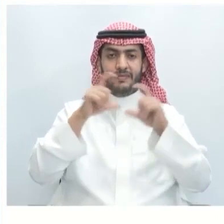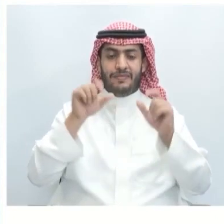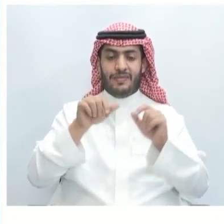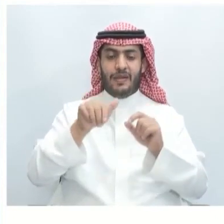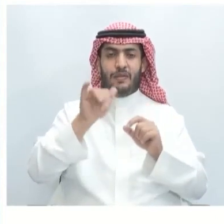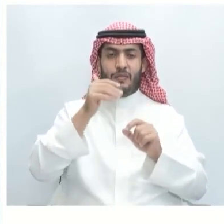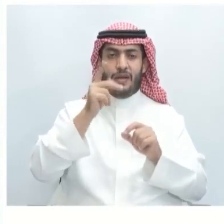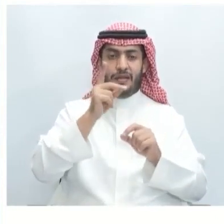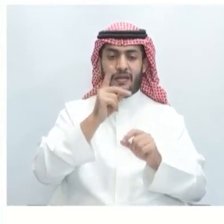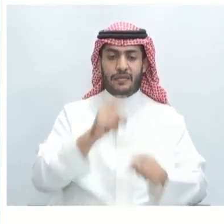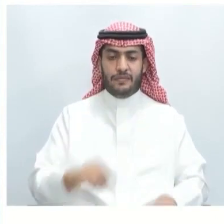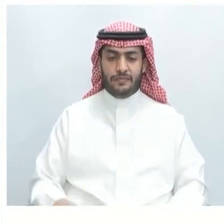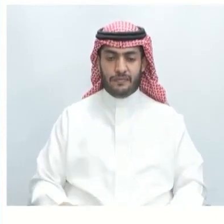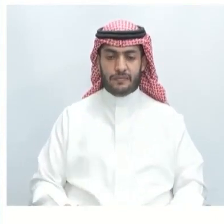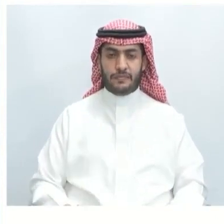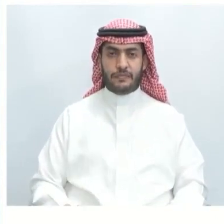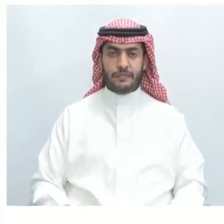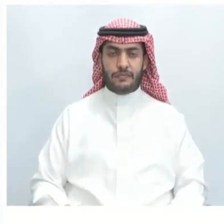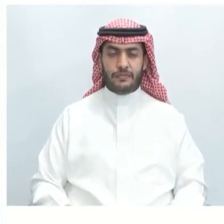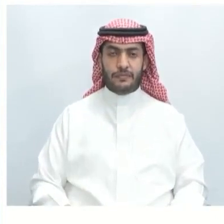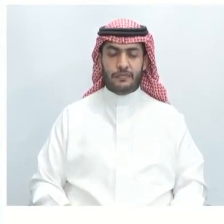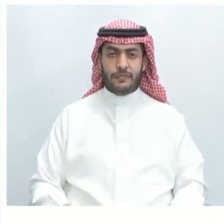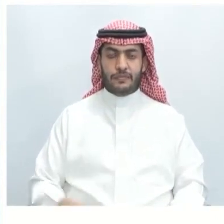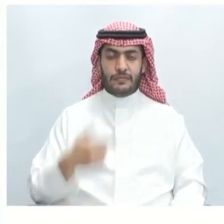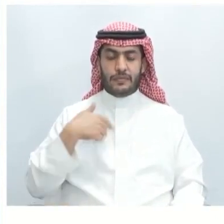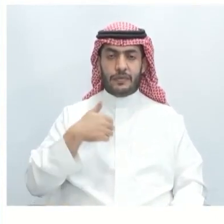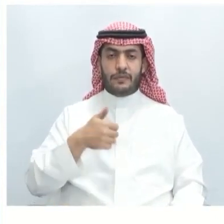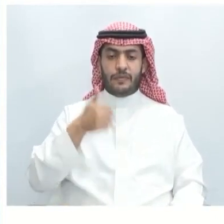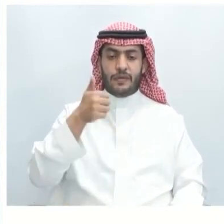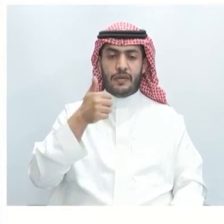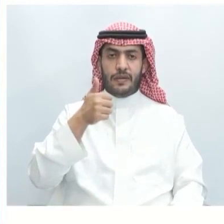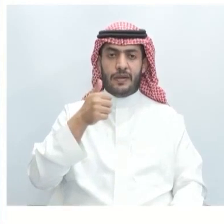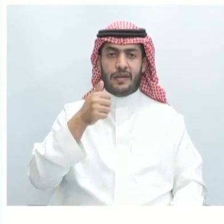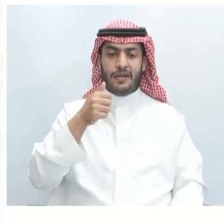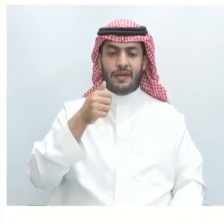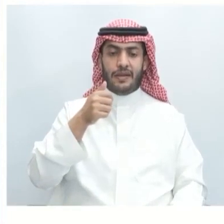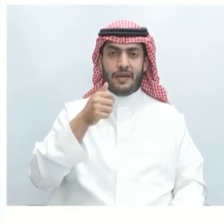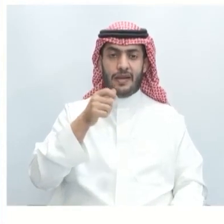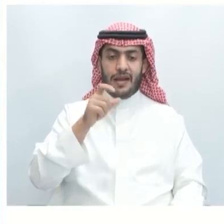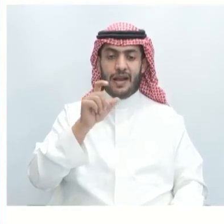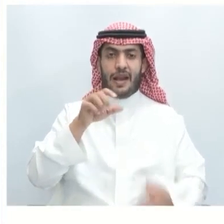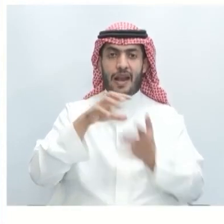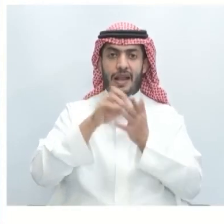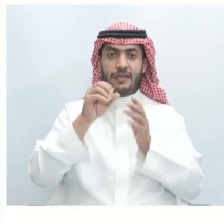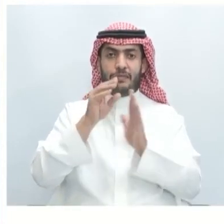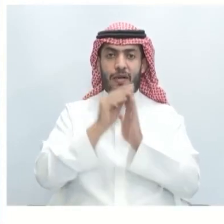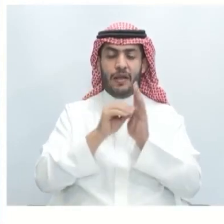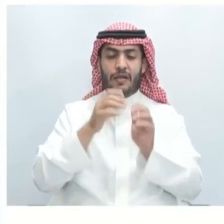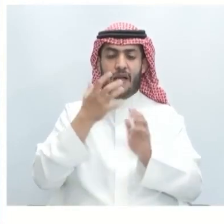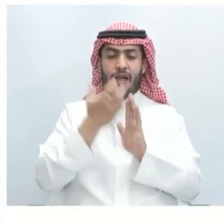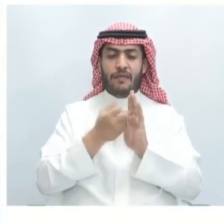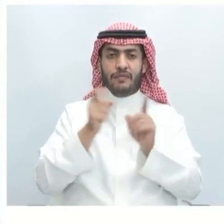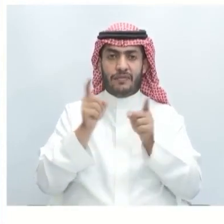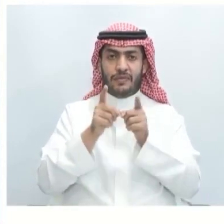هذا المخطط ايضا نستطيع نسخ بيانات ورقه الملخص الى الحافظه من خلال نسخها